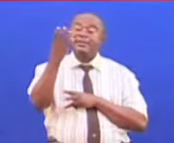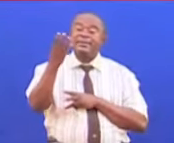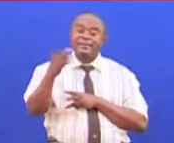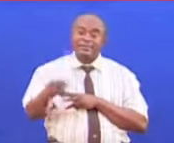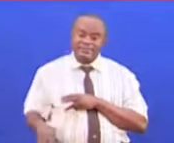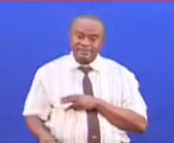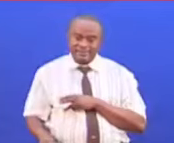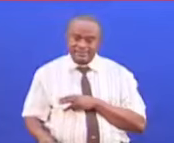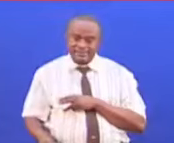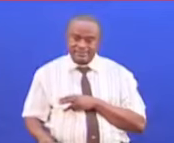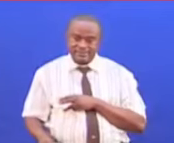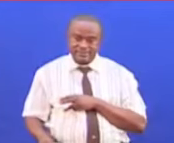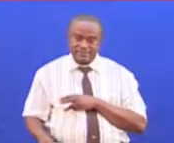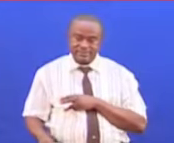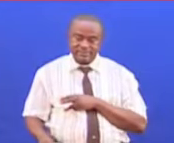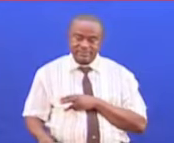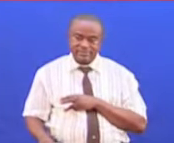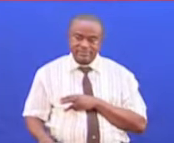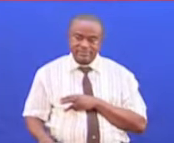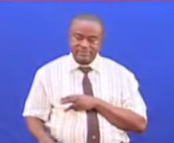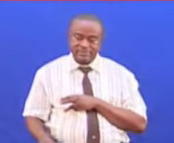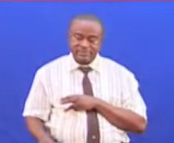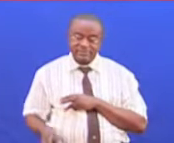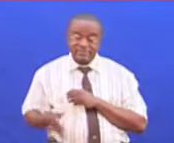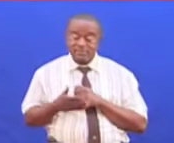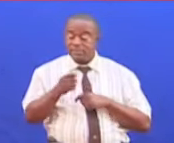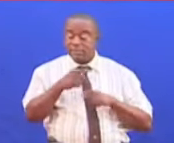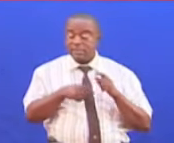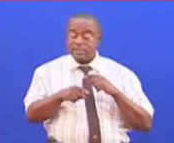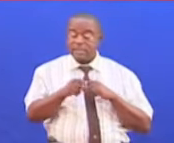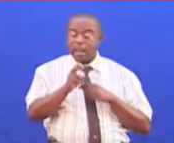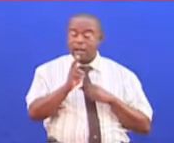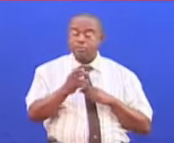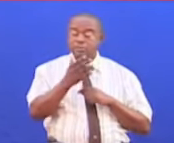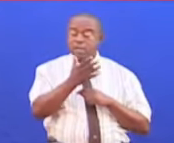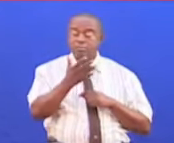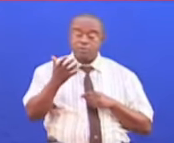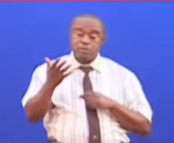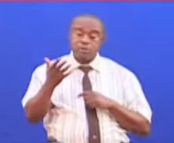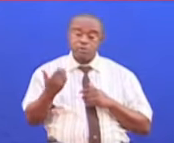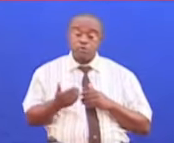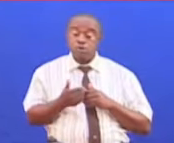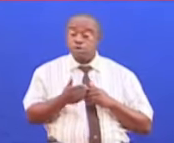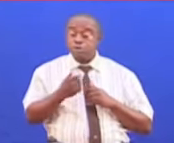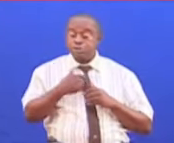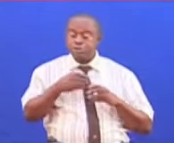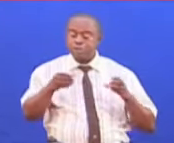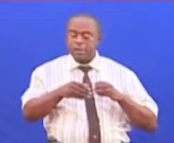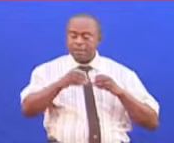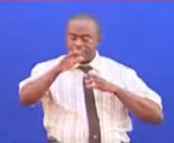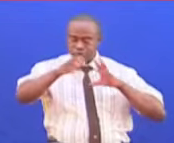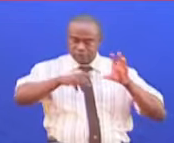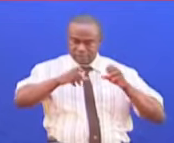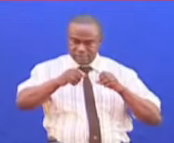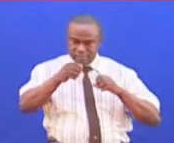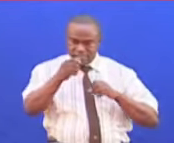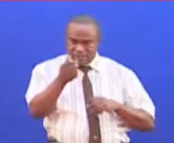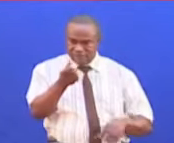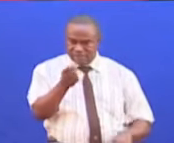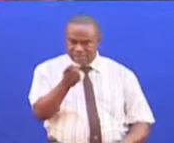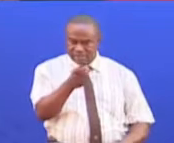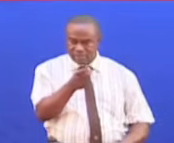79.6129 MH eshima spik katika halm shau 55 ziz fika mele Ya Kama feda za miko